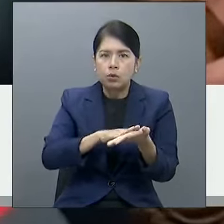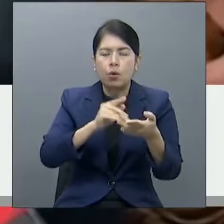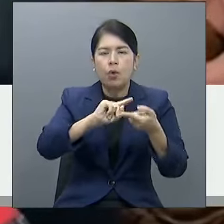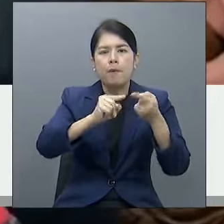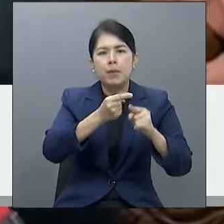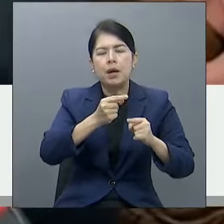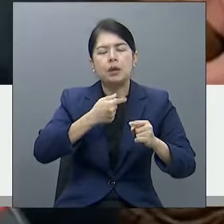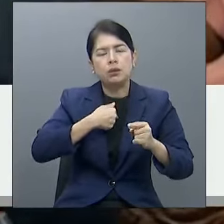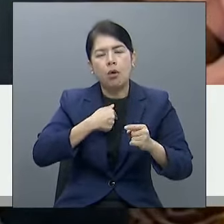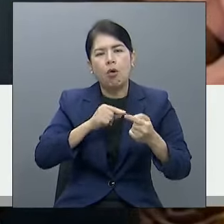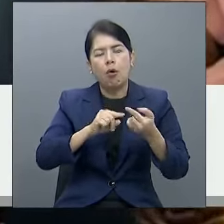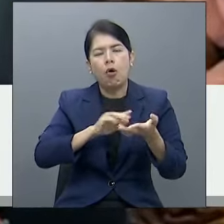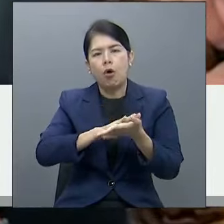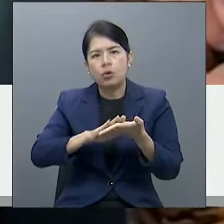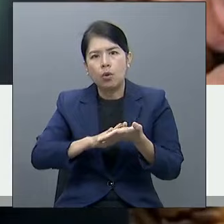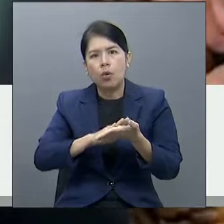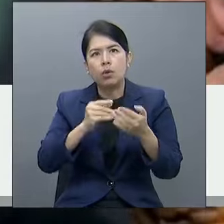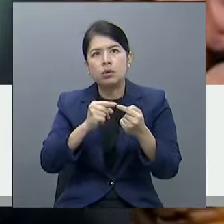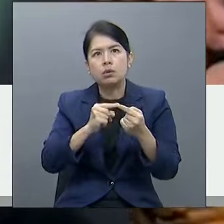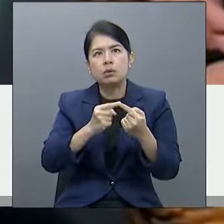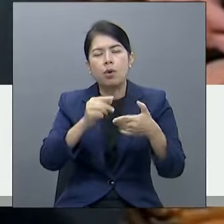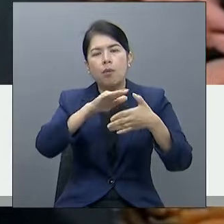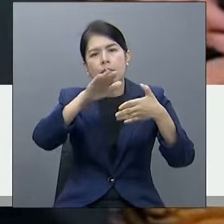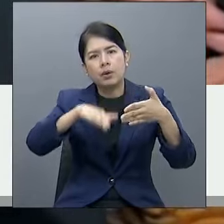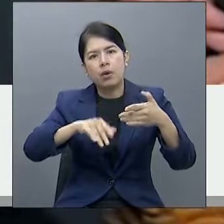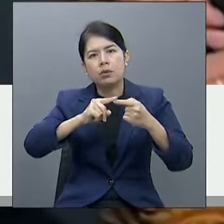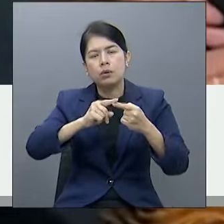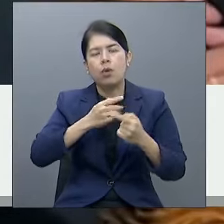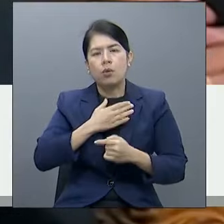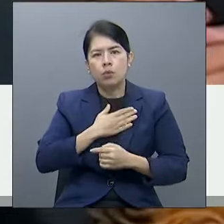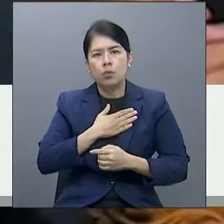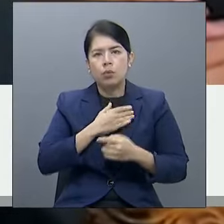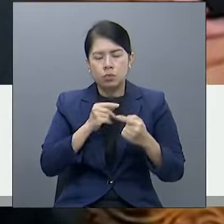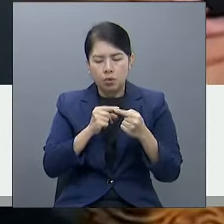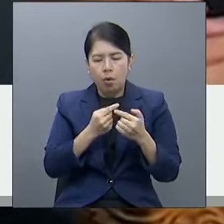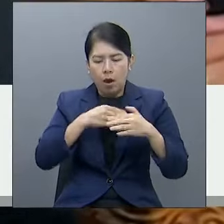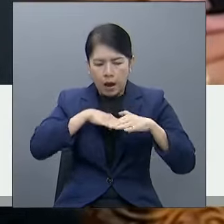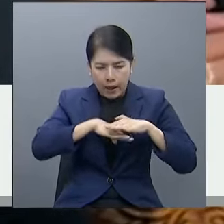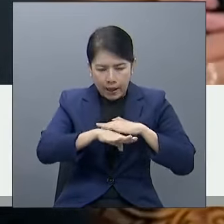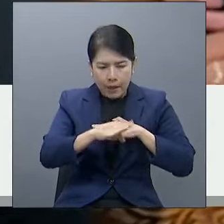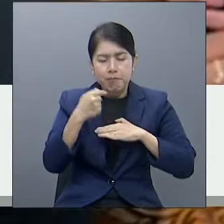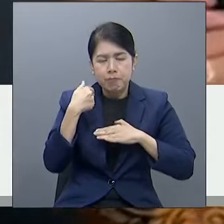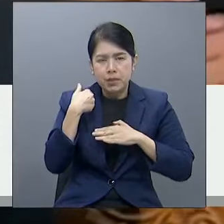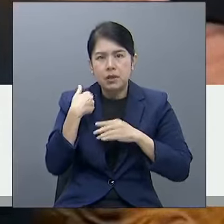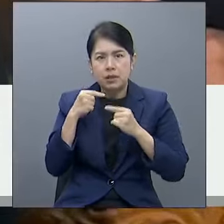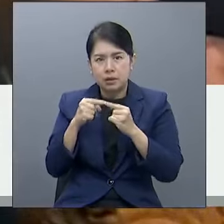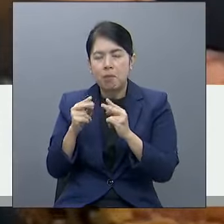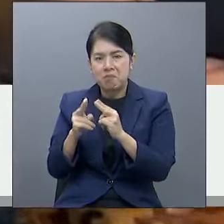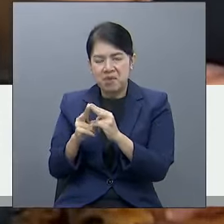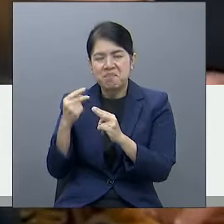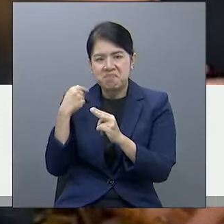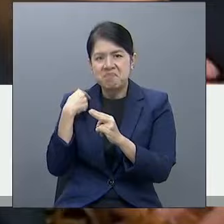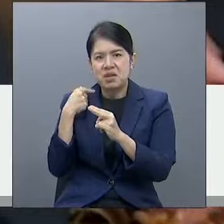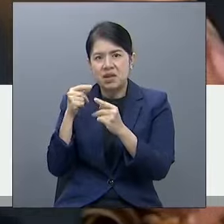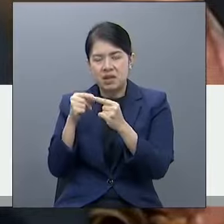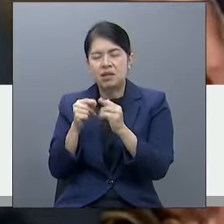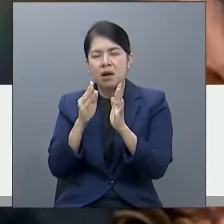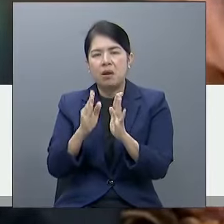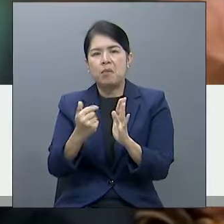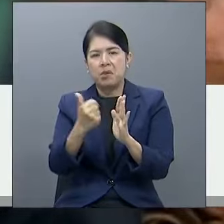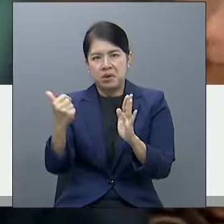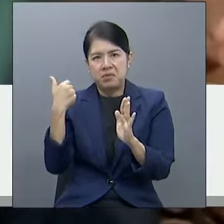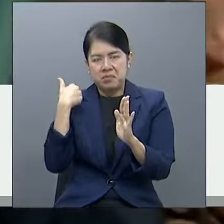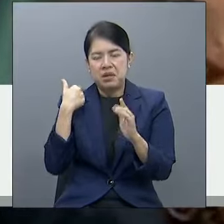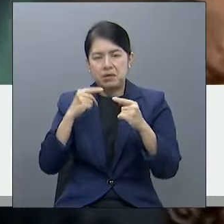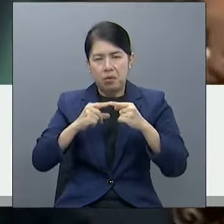ไม่ดีนะคะไม่ซื่อสัตย์ต่อแฟนหนูยอมรับค่ะหนูมีสัมพันธ์กับคนอื่นจริง